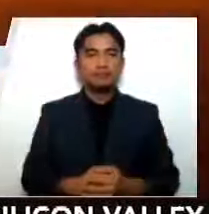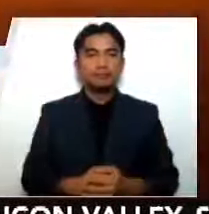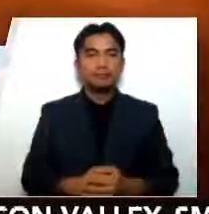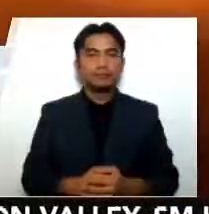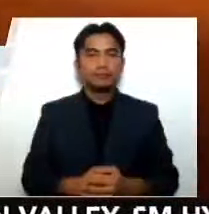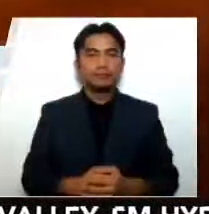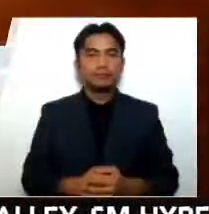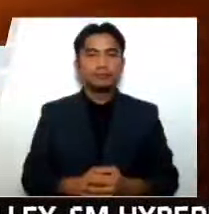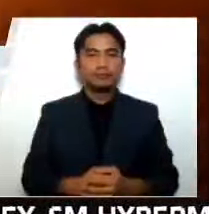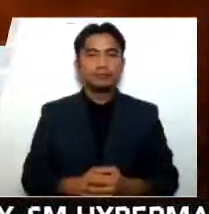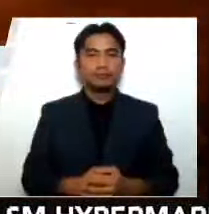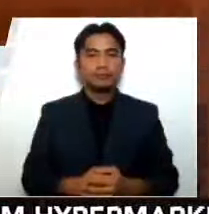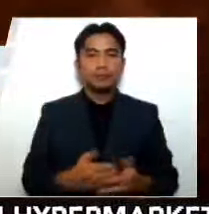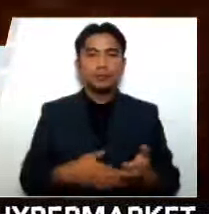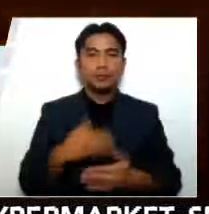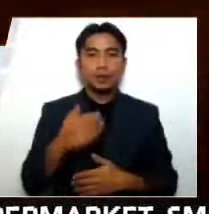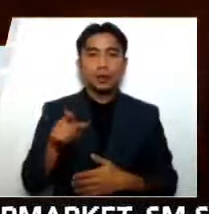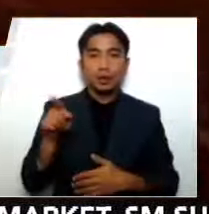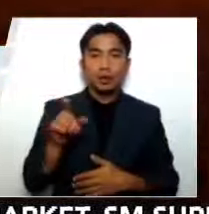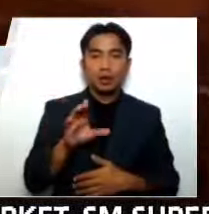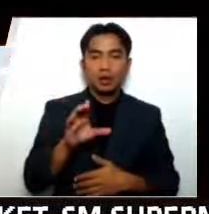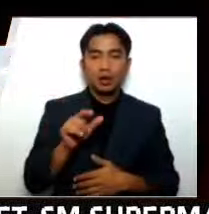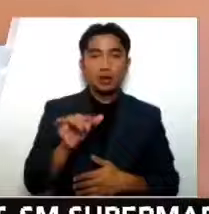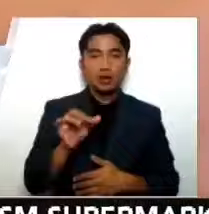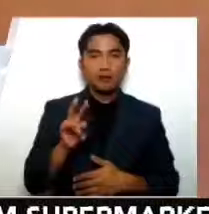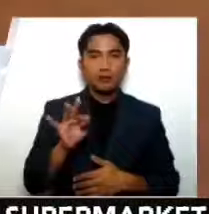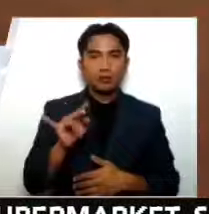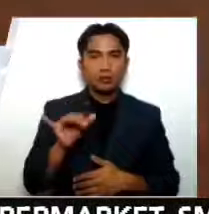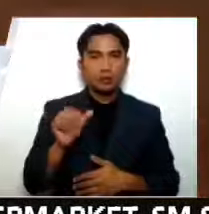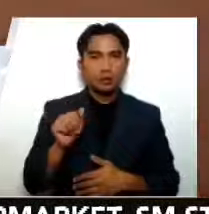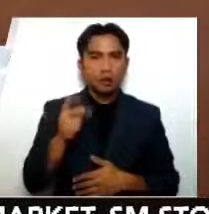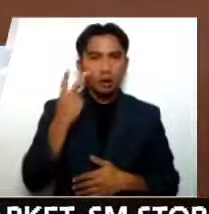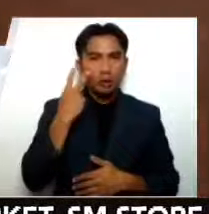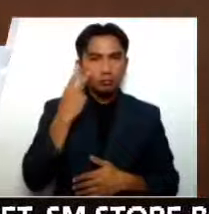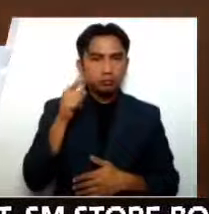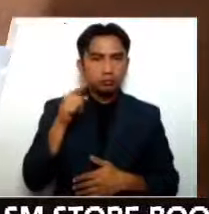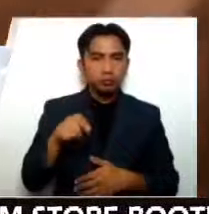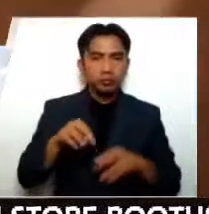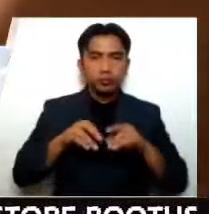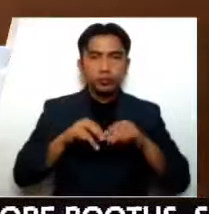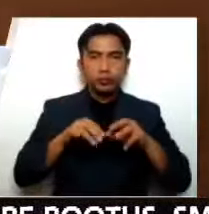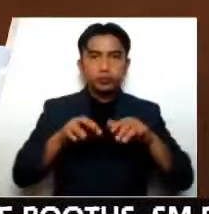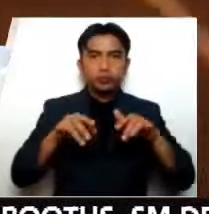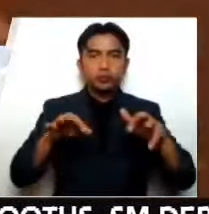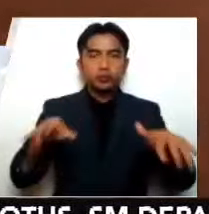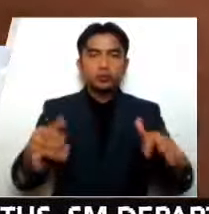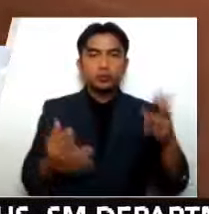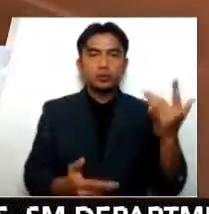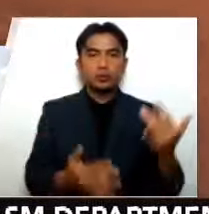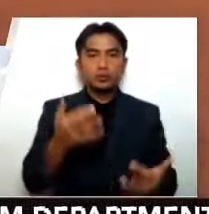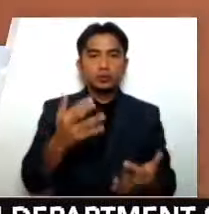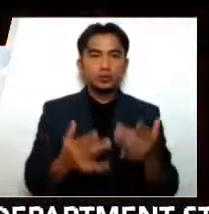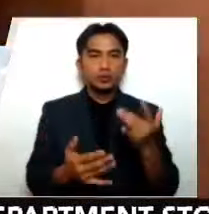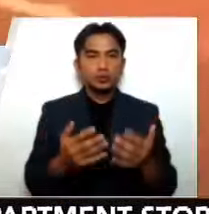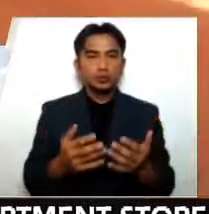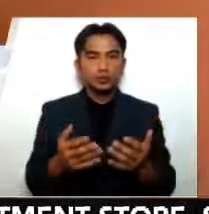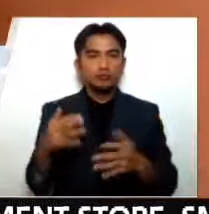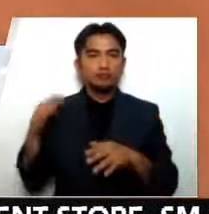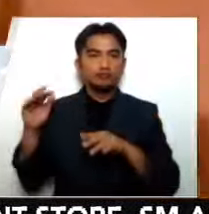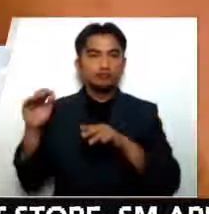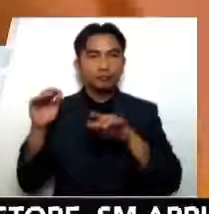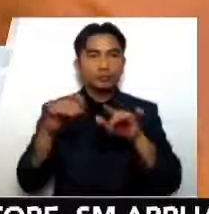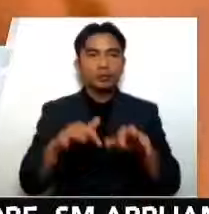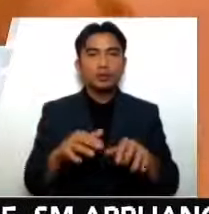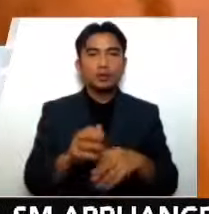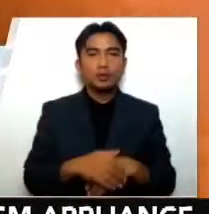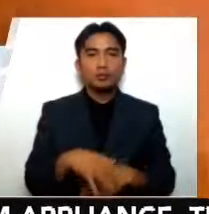Sa California naman, halos lapitan na ng apoy ang ilang bomberong rumisponde sa wildfire. Mayigit 5,000 bombero